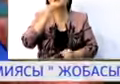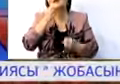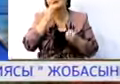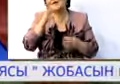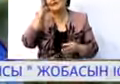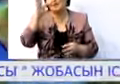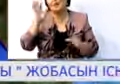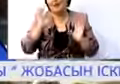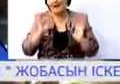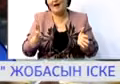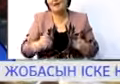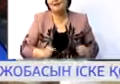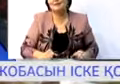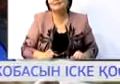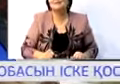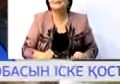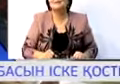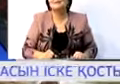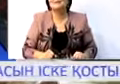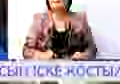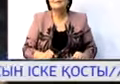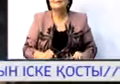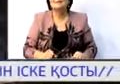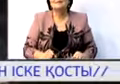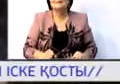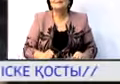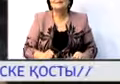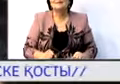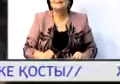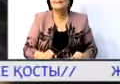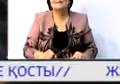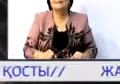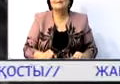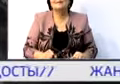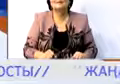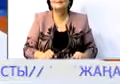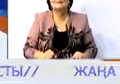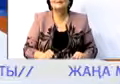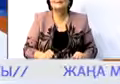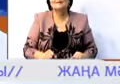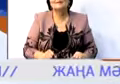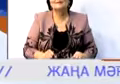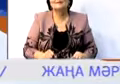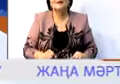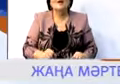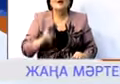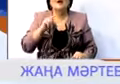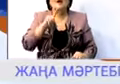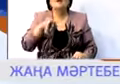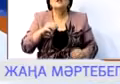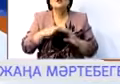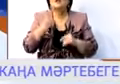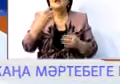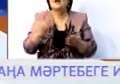болары хақ. Әкімжан Жолтаев, Бөгенбай Абасилов, Төреған Қожа Ахметов, Қызылорда телеарнасы, Қазалы ауданынан. Қазалы ауданынан тағы бір